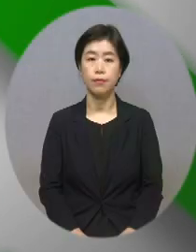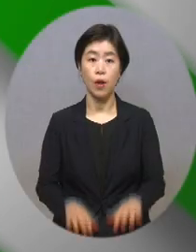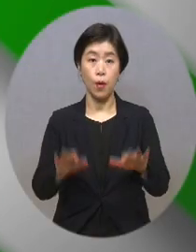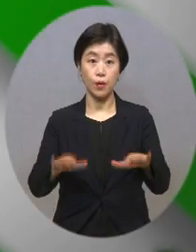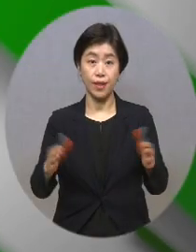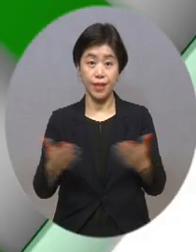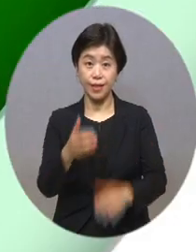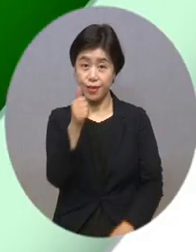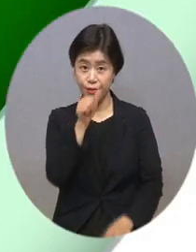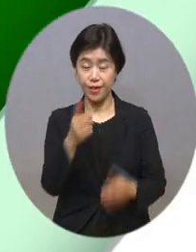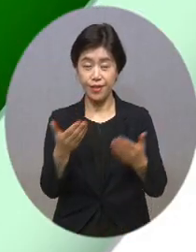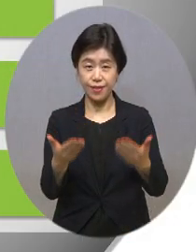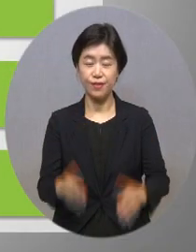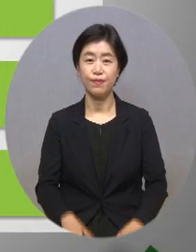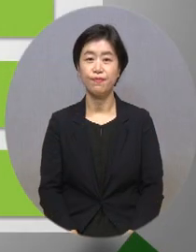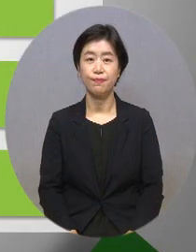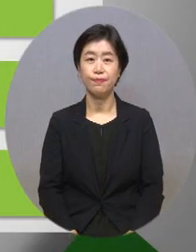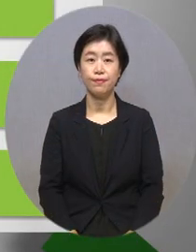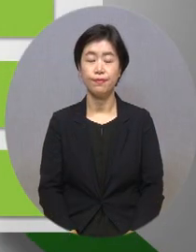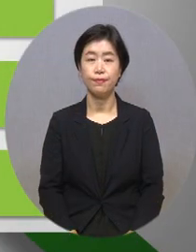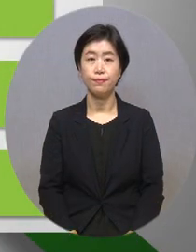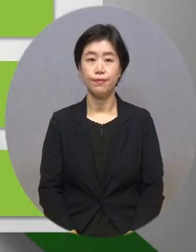오늘의 취업 정보입니다.